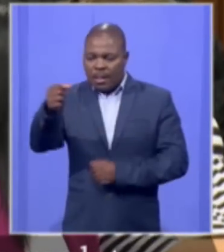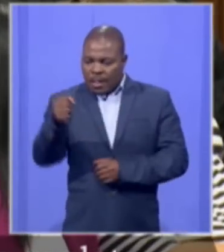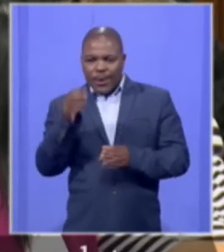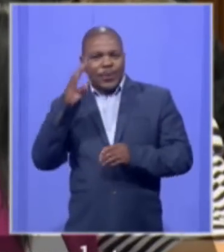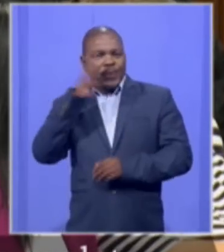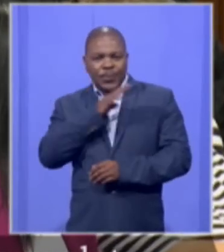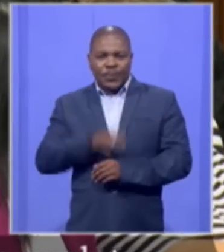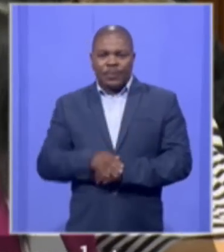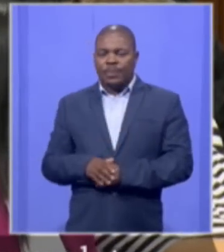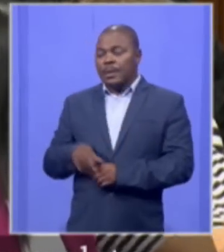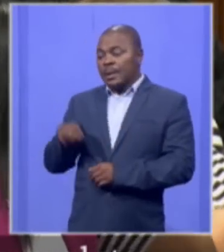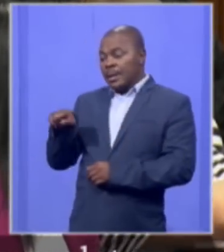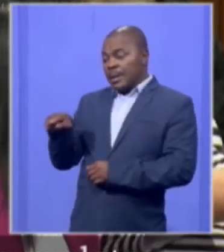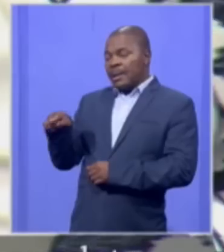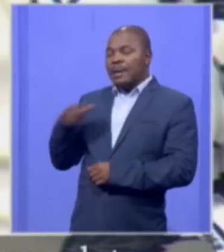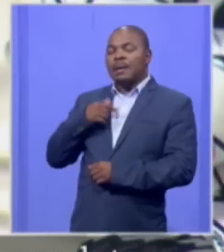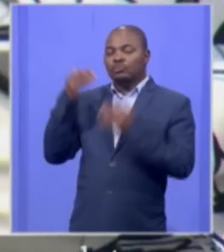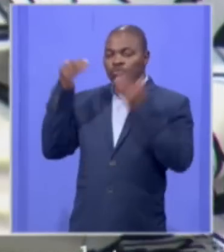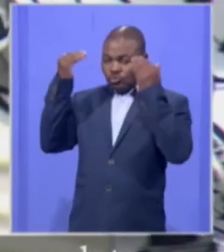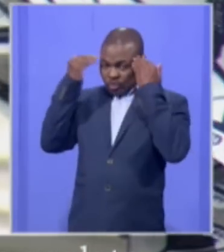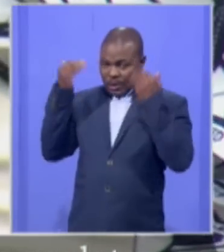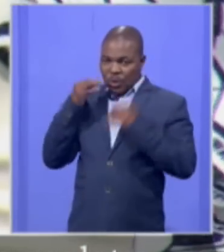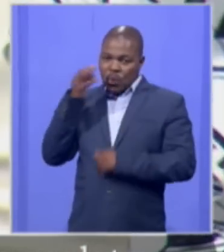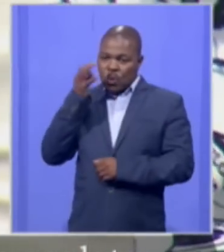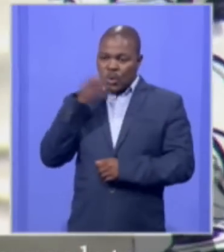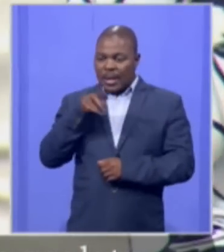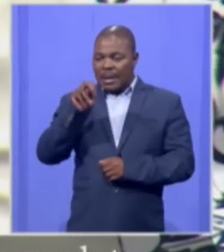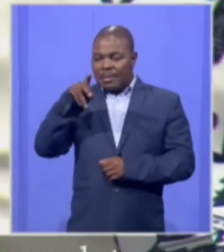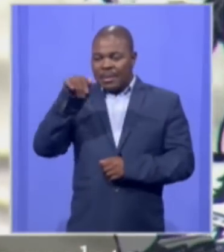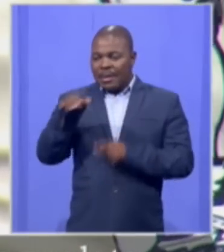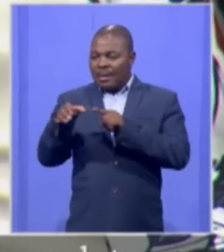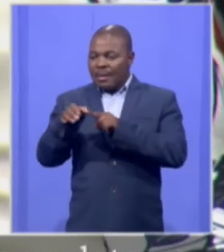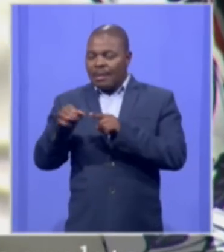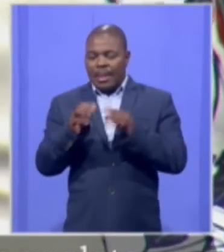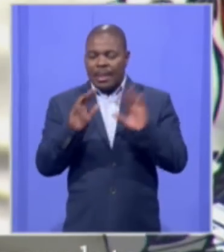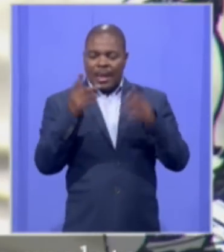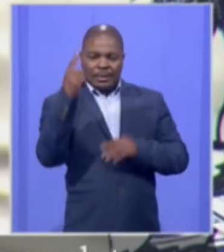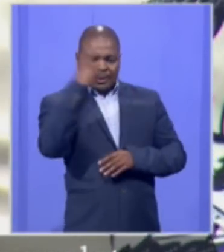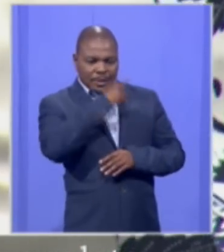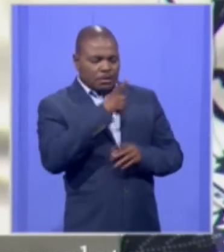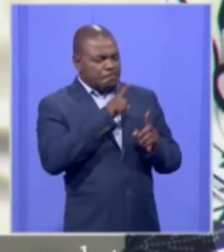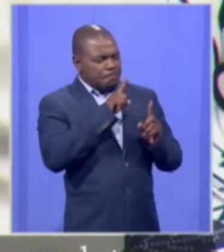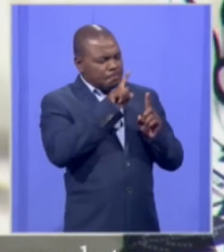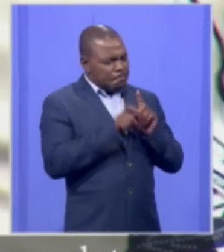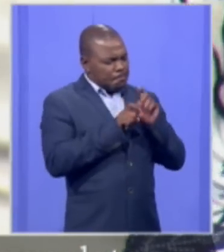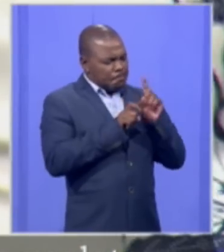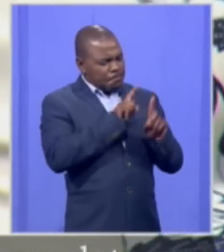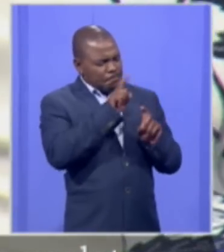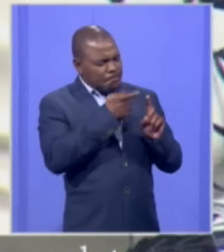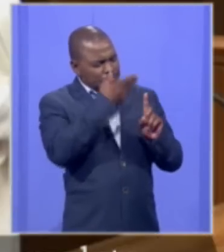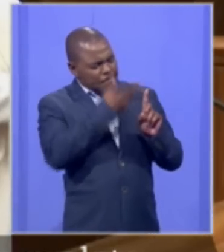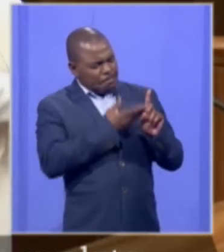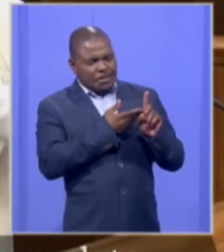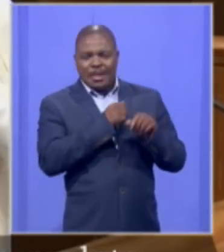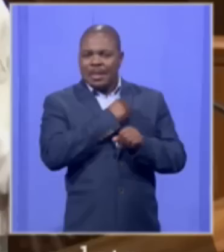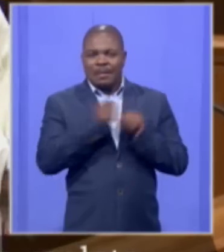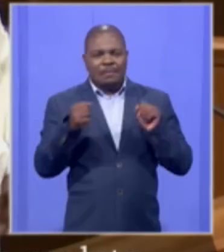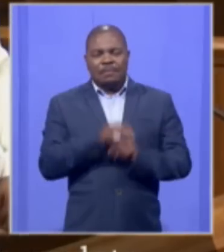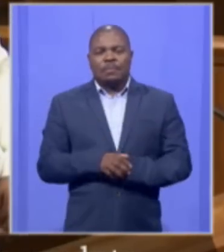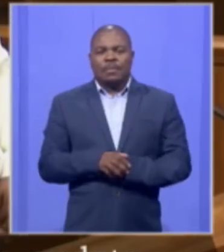Moahlodi Schoeman o tlhalositše ka tsela yeo mmušo o paletšego go šomiša nako ya matšatši a senyane go gadika molatofatšo bjalo ka masetlapelo.